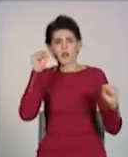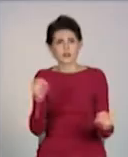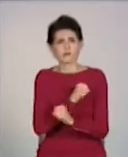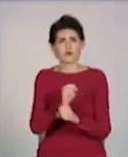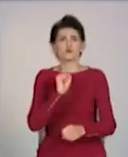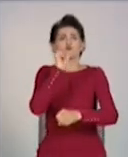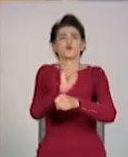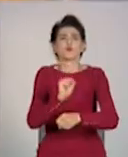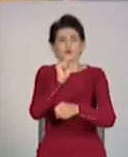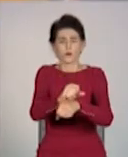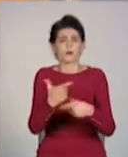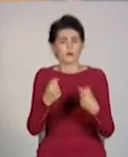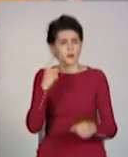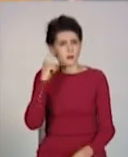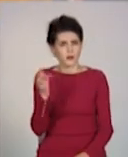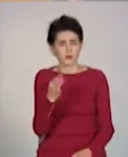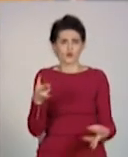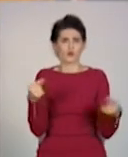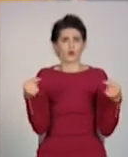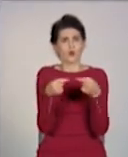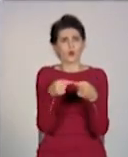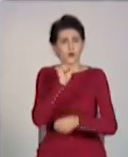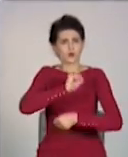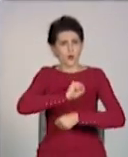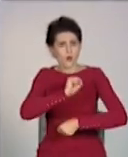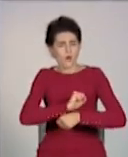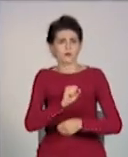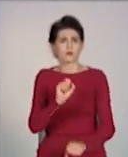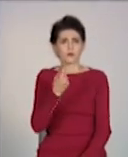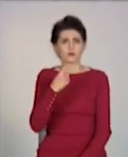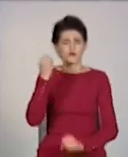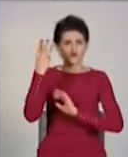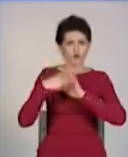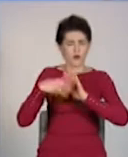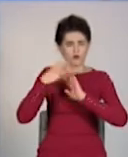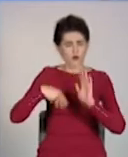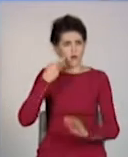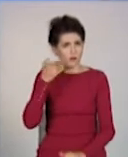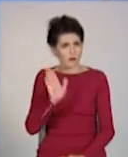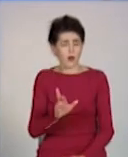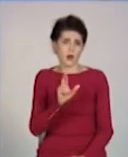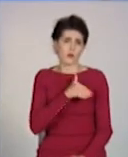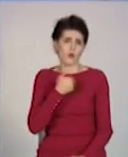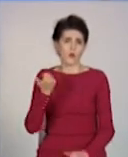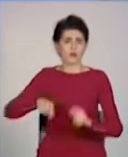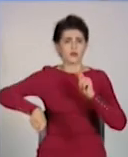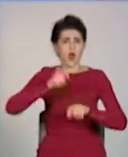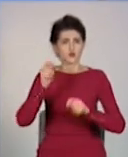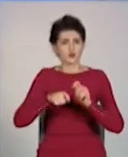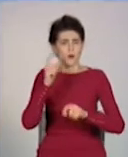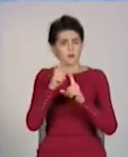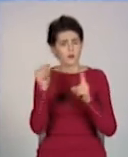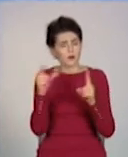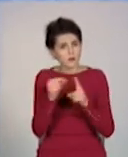в зручних для людей місцях. Адже шоферам не подобається, що їх стали штрафувати. Виконуємо требування свої,